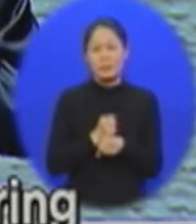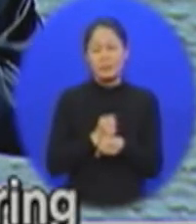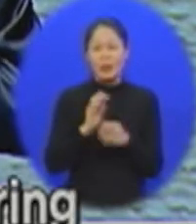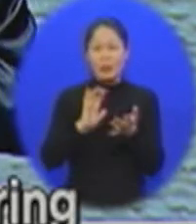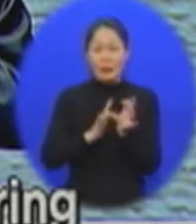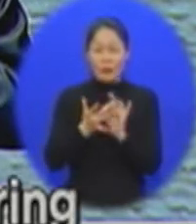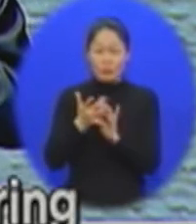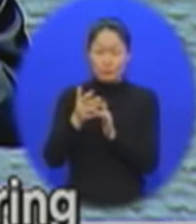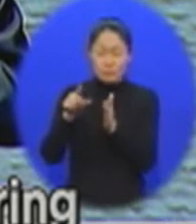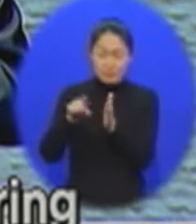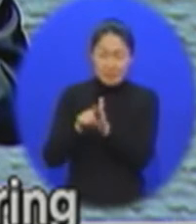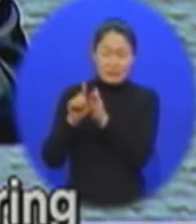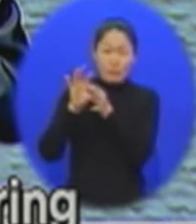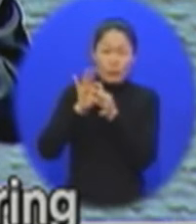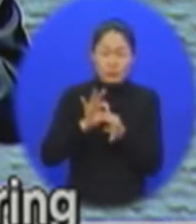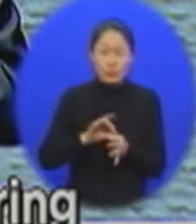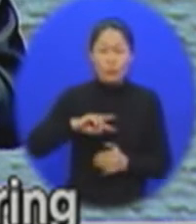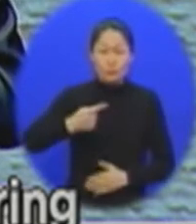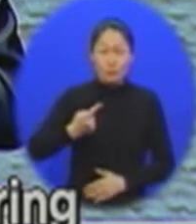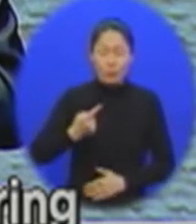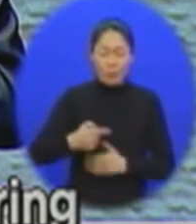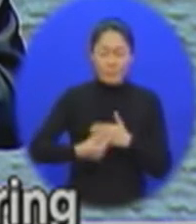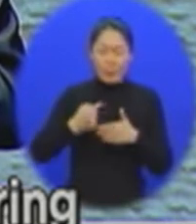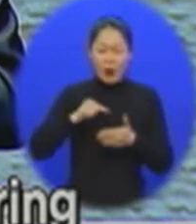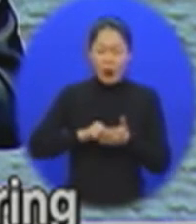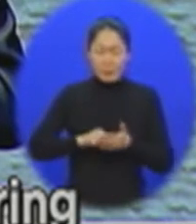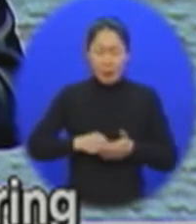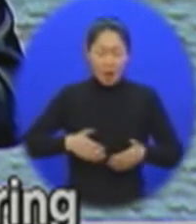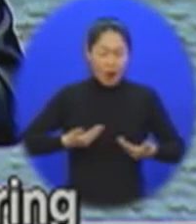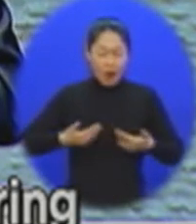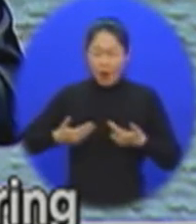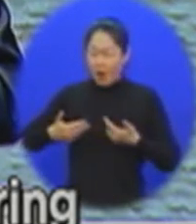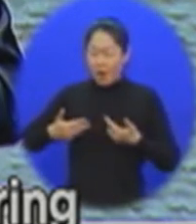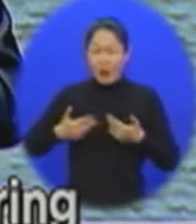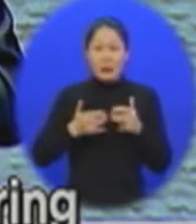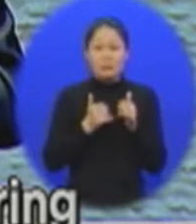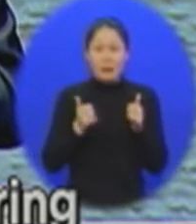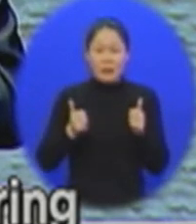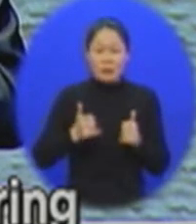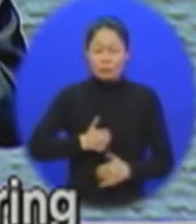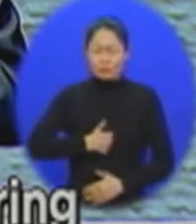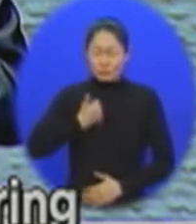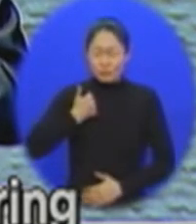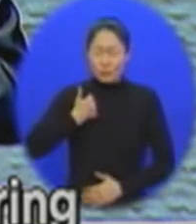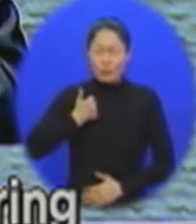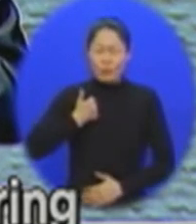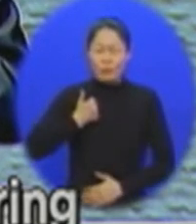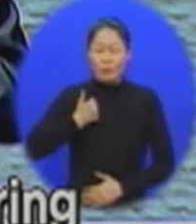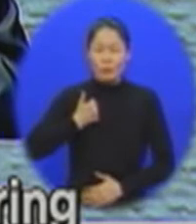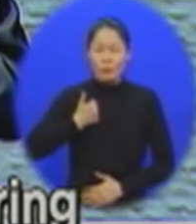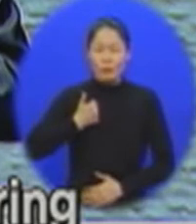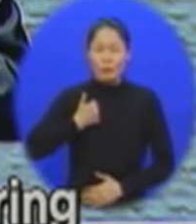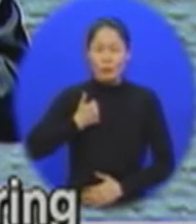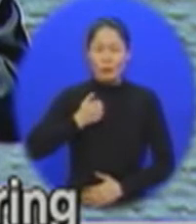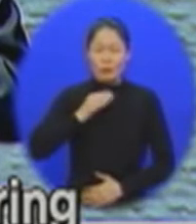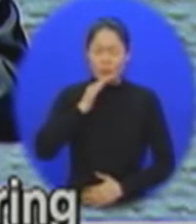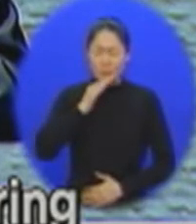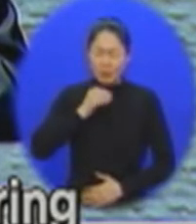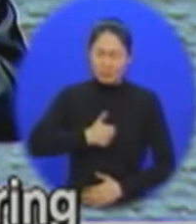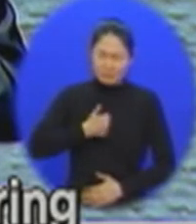예수를 믿으시면 서도 망이 분주 하신 분 분노가 1 화를 잘